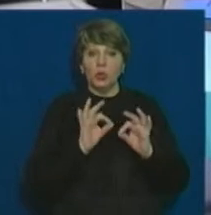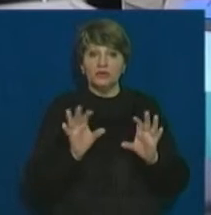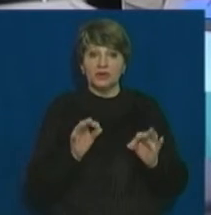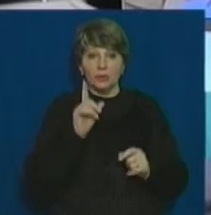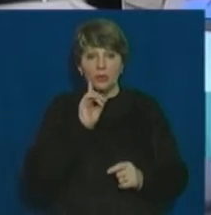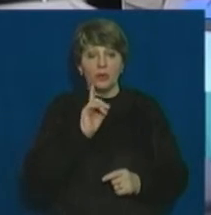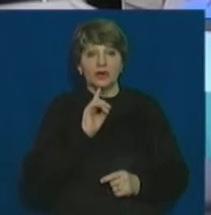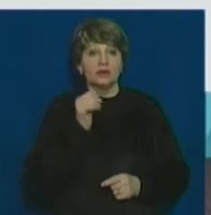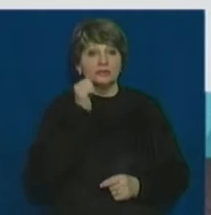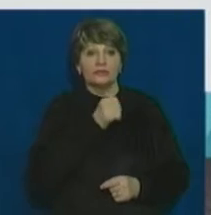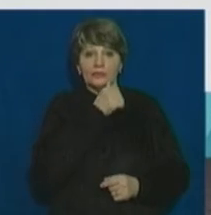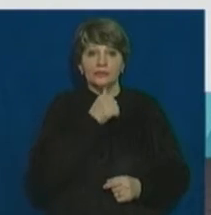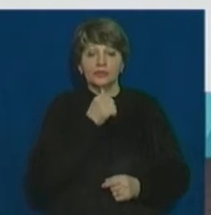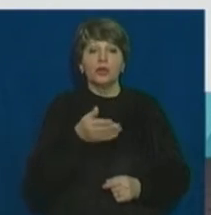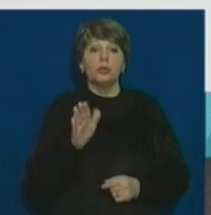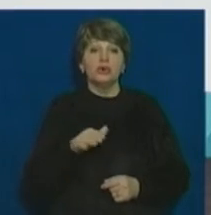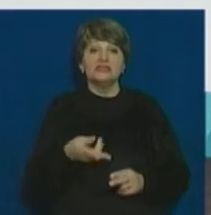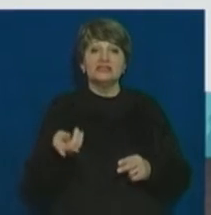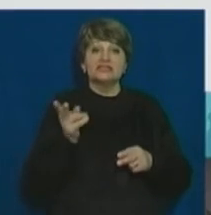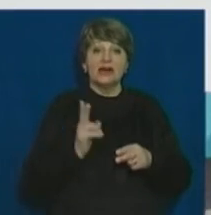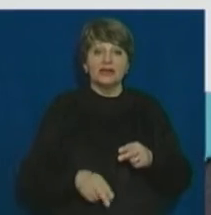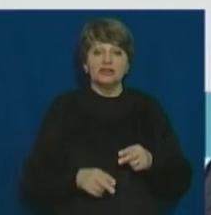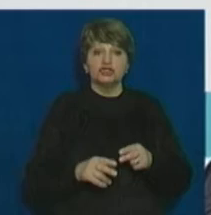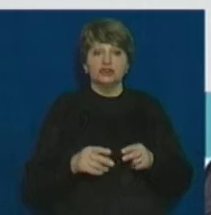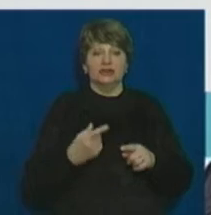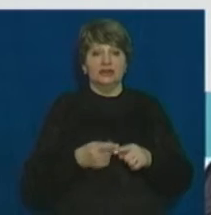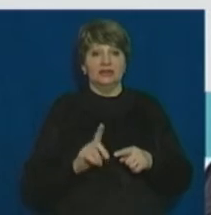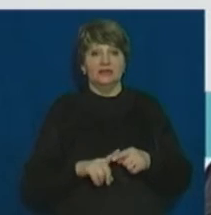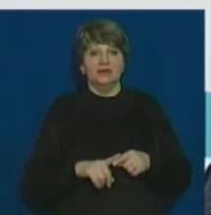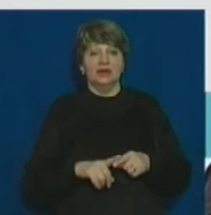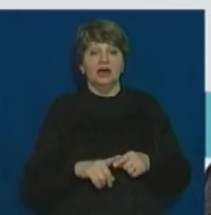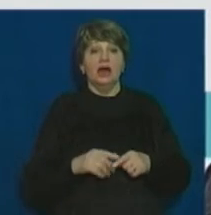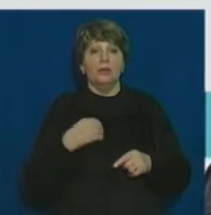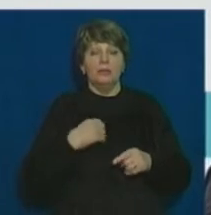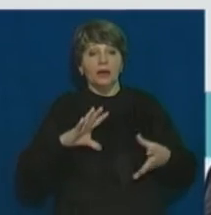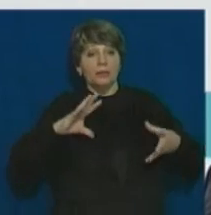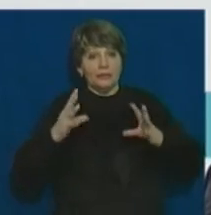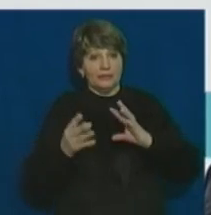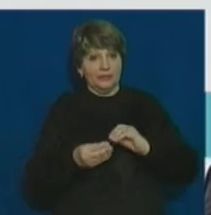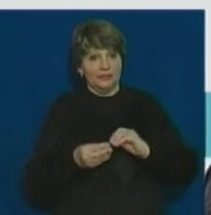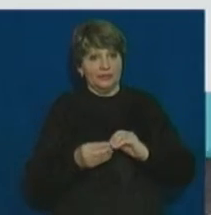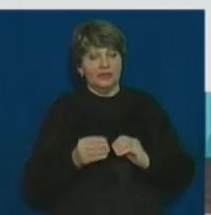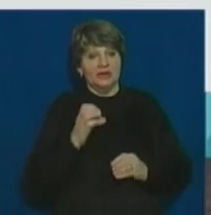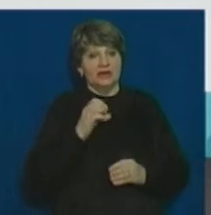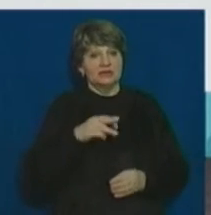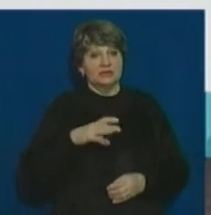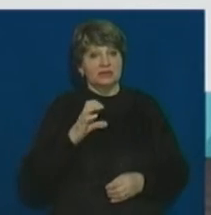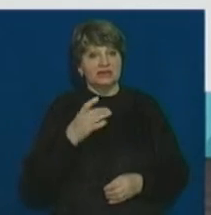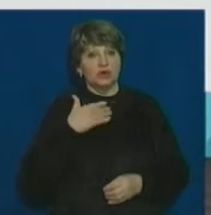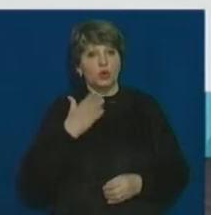І, власне, по закінченню консультації ми підсумуємо ті результати, які онлайн отримані, тобто через SMS-голосування і